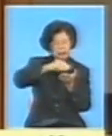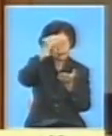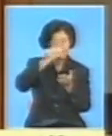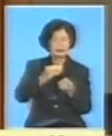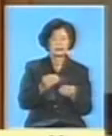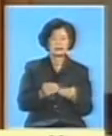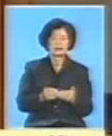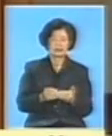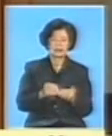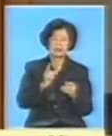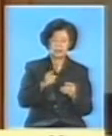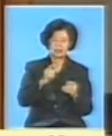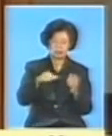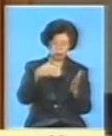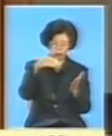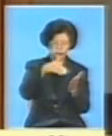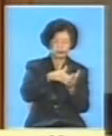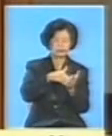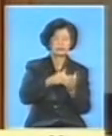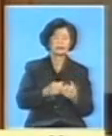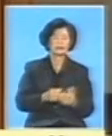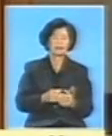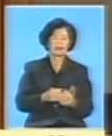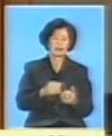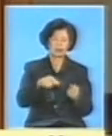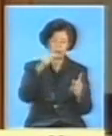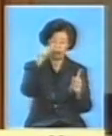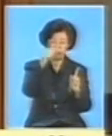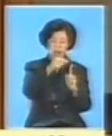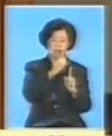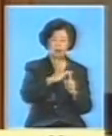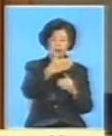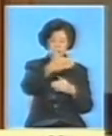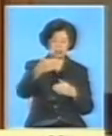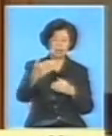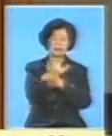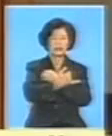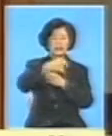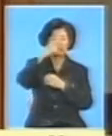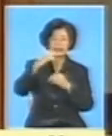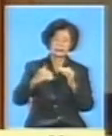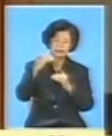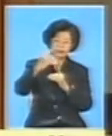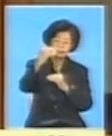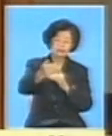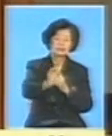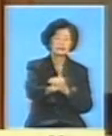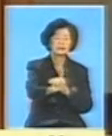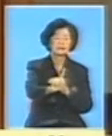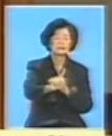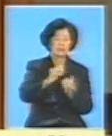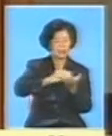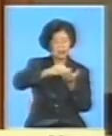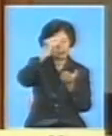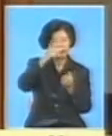นิสิตนักศึกษาเป็นศูนย์กลางนะครับแล้วก็ดูที่ว่าเป้าหมายของชาติของชาติไทยเนี่ยประเทศไทยจะเดินหน้าไปตรงไหนเพราะนั้นการศึกษ